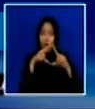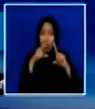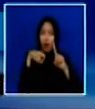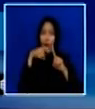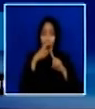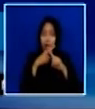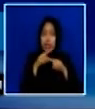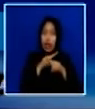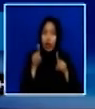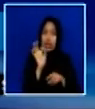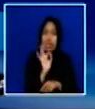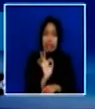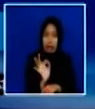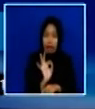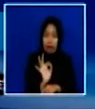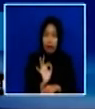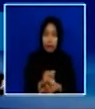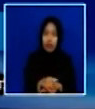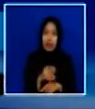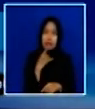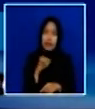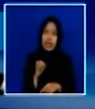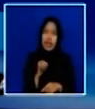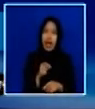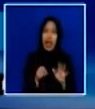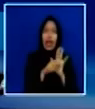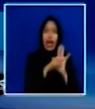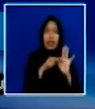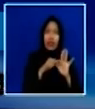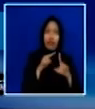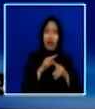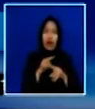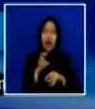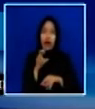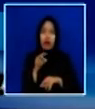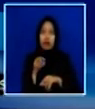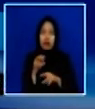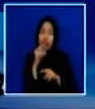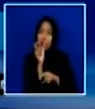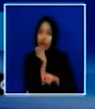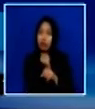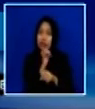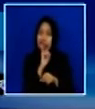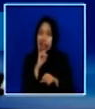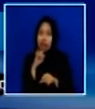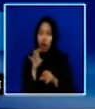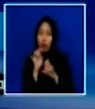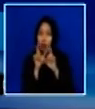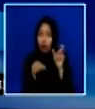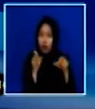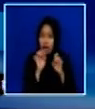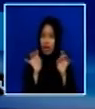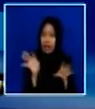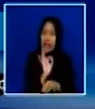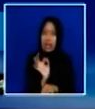akan berakibat negatif atau merugikan orang lain obat tidak ini yang perlu kita tekan kan kepada pemuda